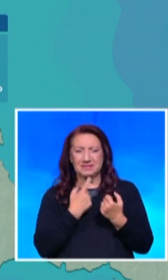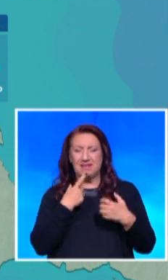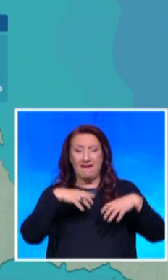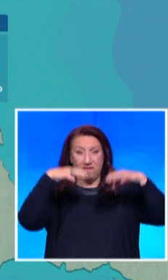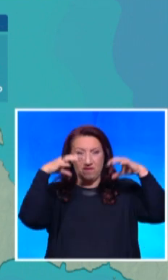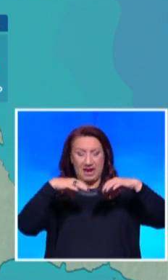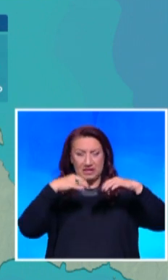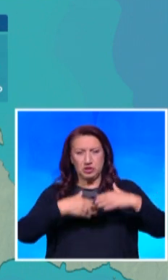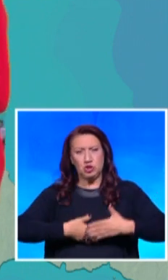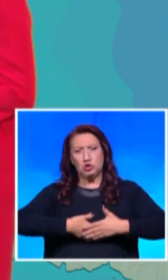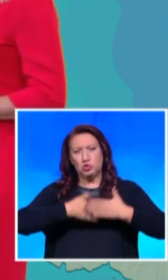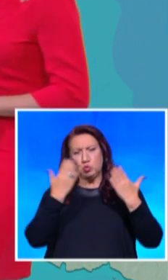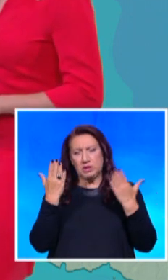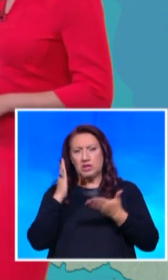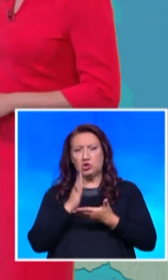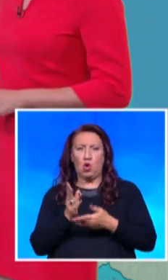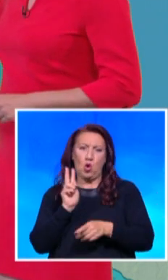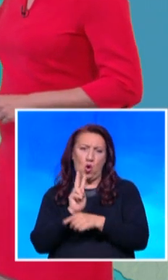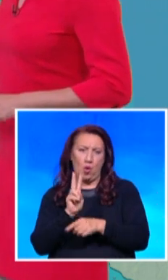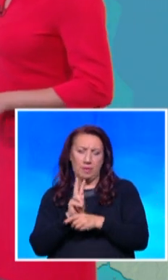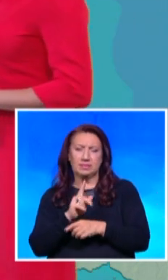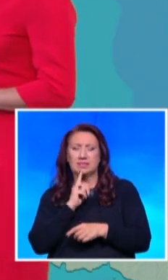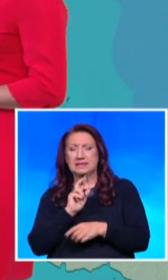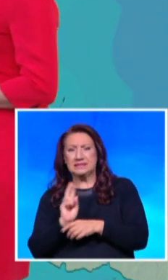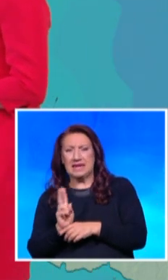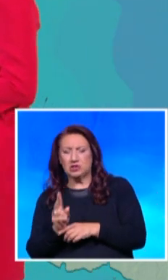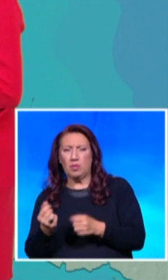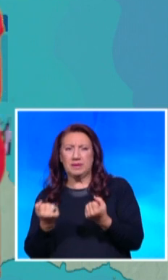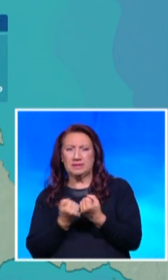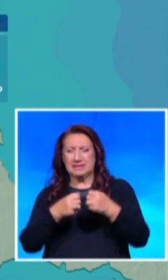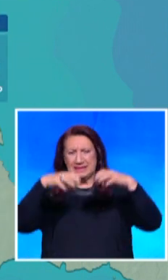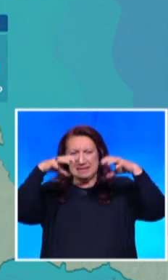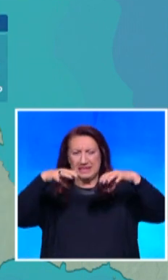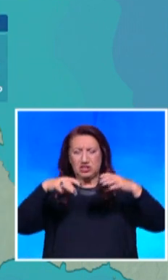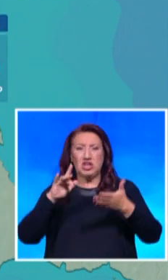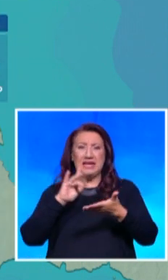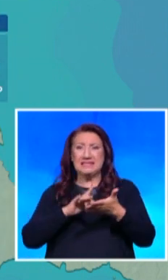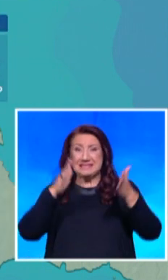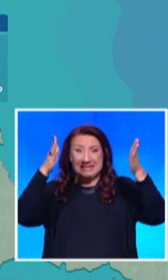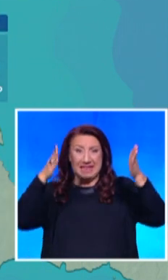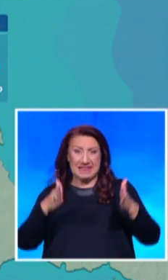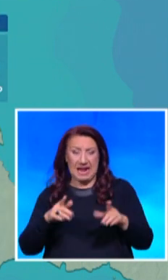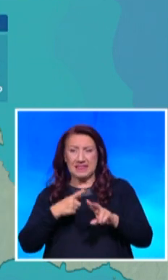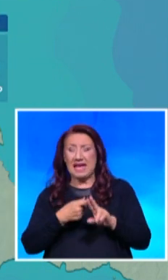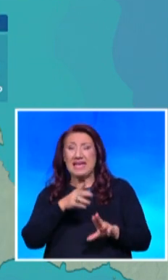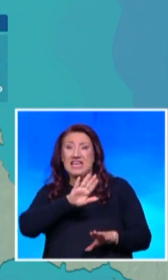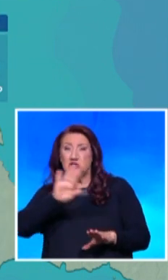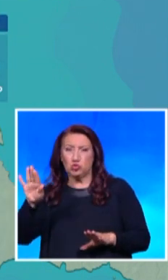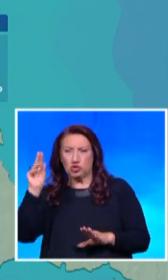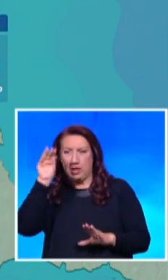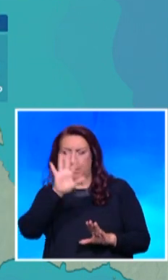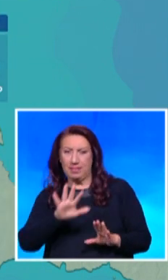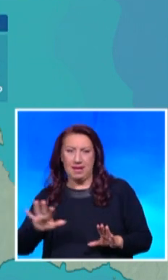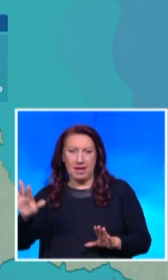сутринта около обяд и в ранния следобед места с дъжд вече ще има предимно в централните и в източните райони. Възможни